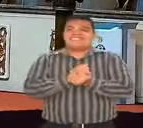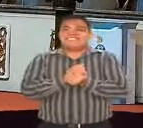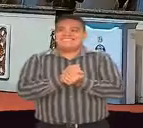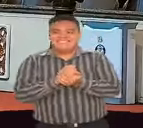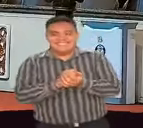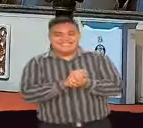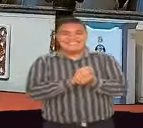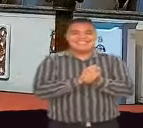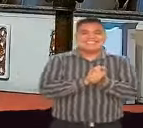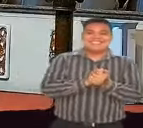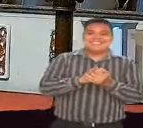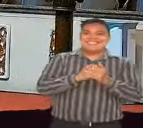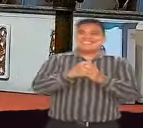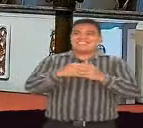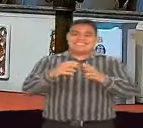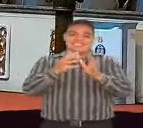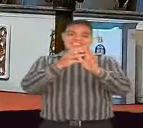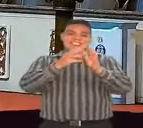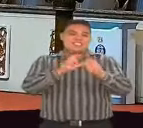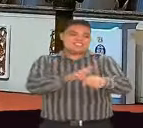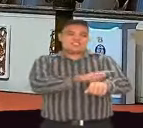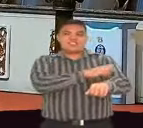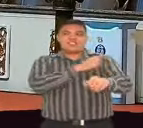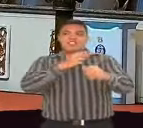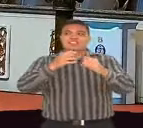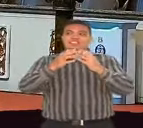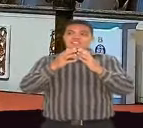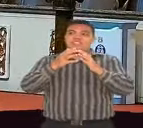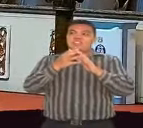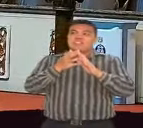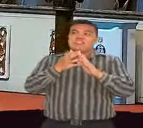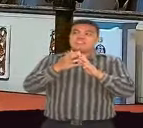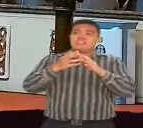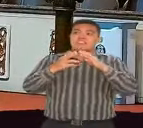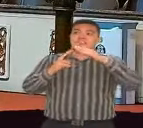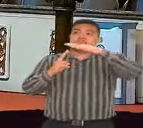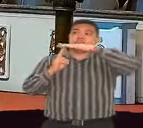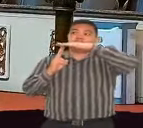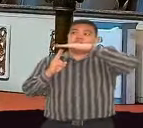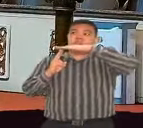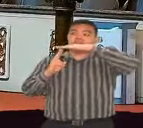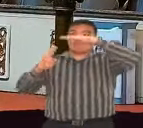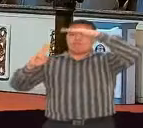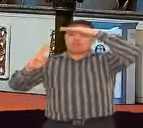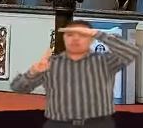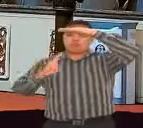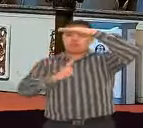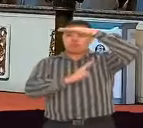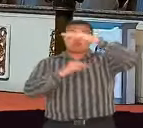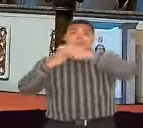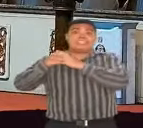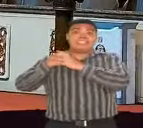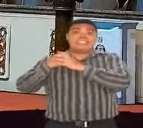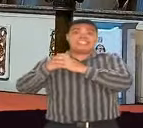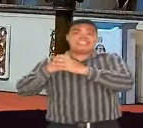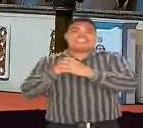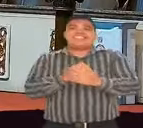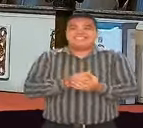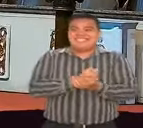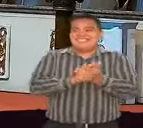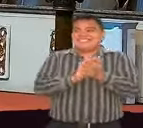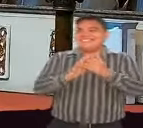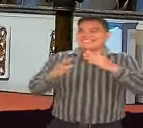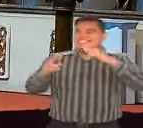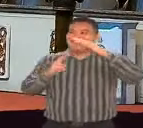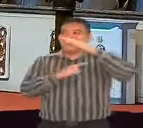Dito mi sa Cagayan, the longest zipline in Asia. Pero dili mi sa longest, dito lang mi sa Katunga lang. Half